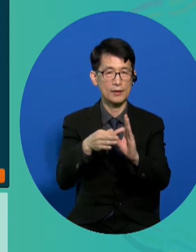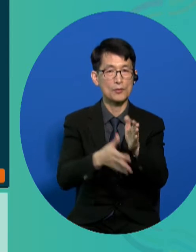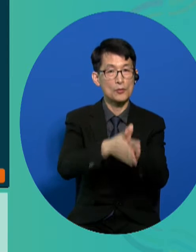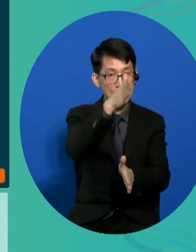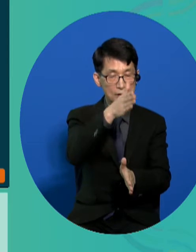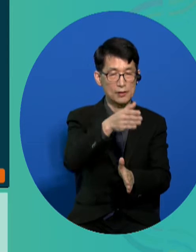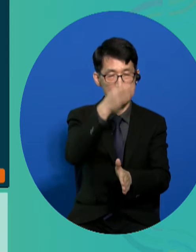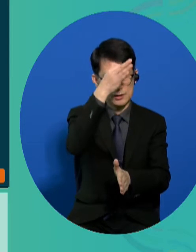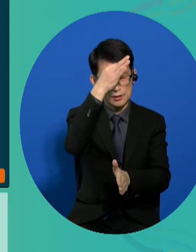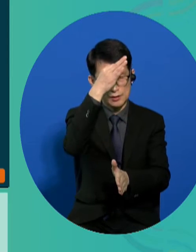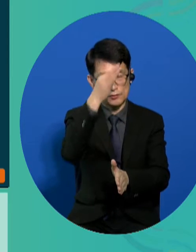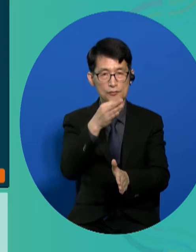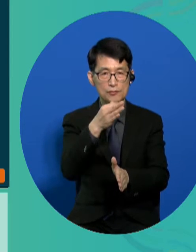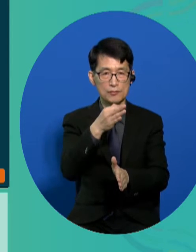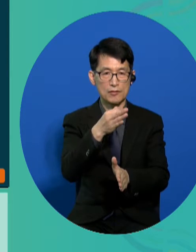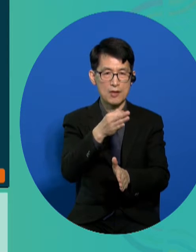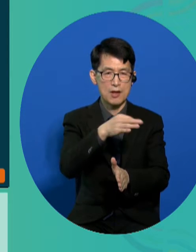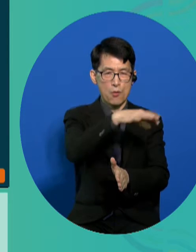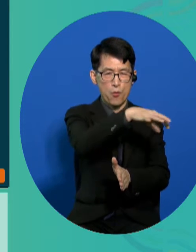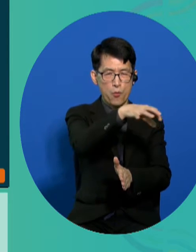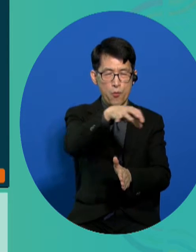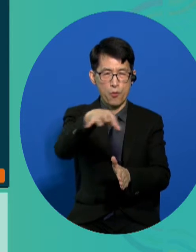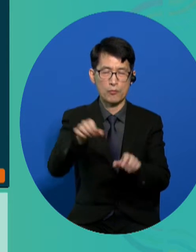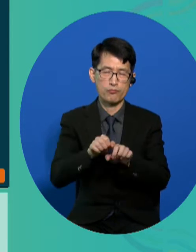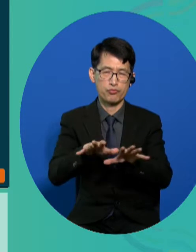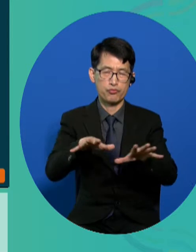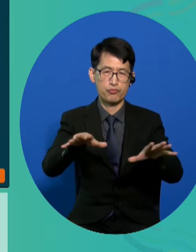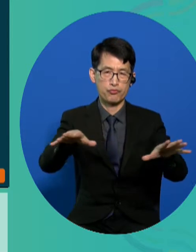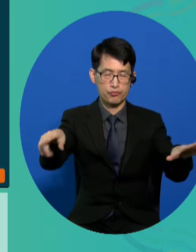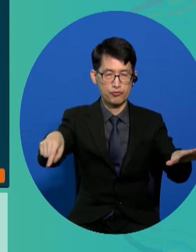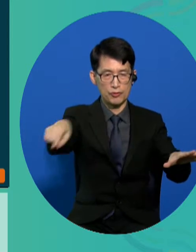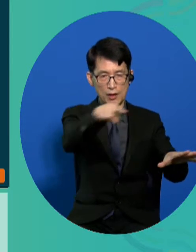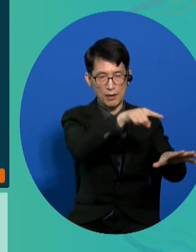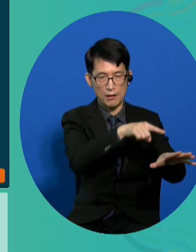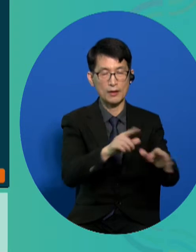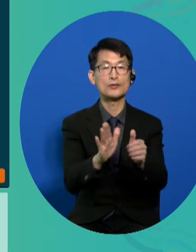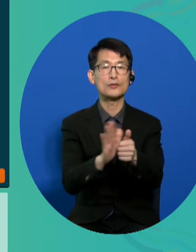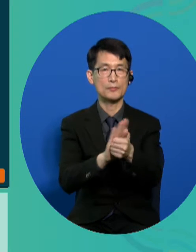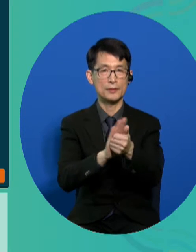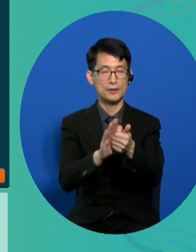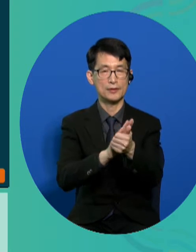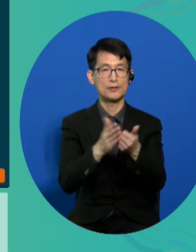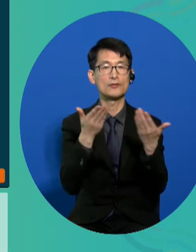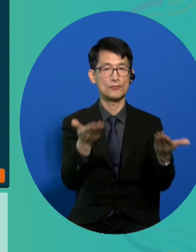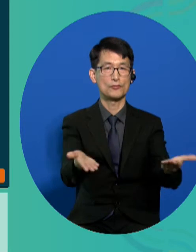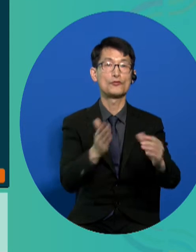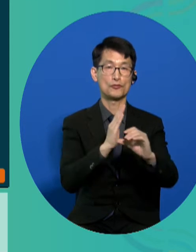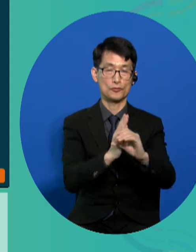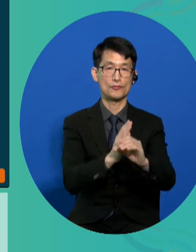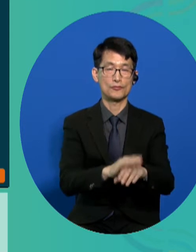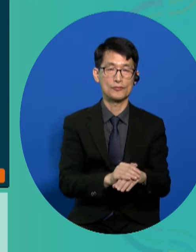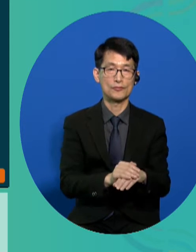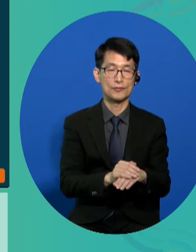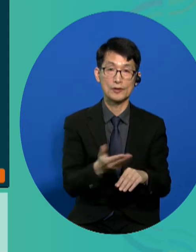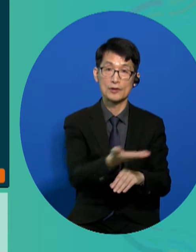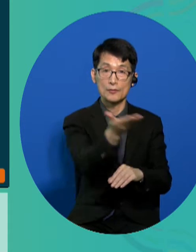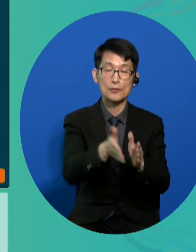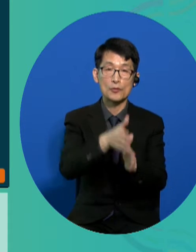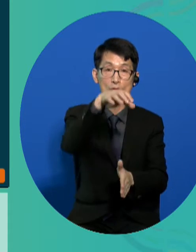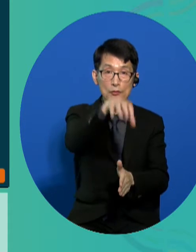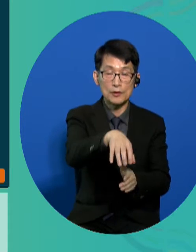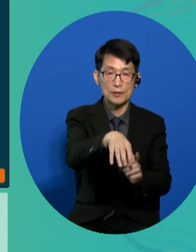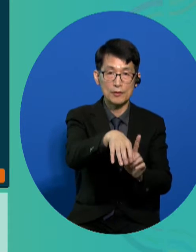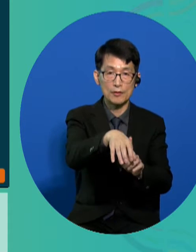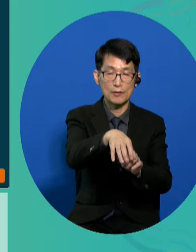기술은 광범위한 서비스, 핵심적인 서비스와 활동을 지원하고 있습니다. 여러분이 몸담고 계신 도시에서 기술